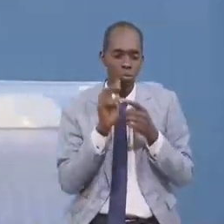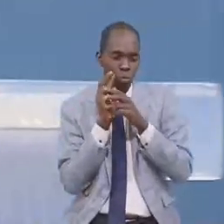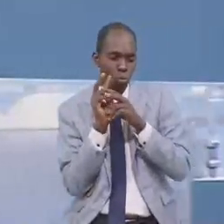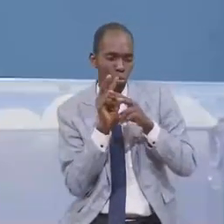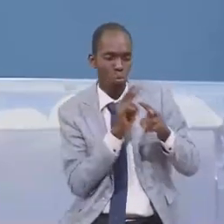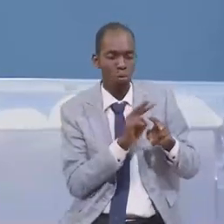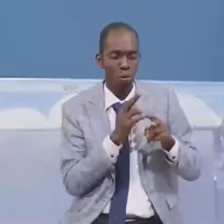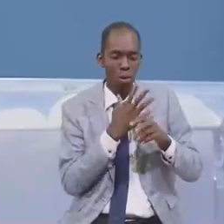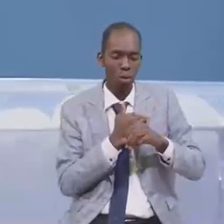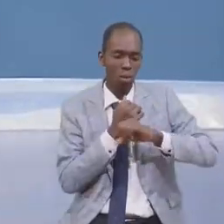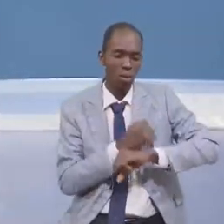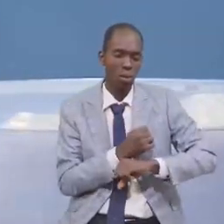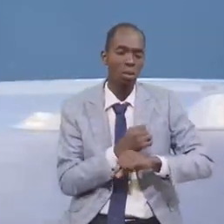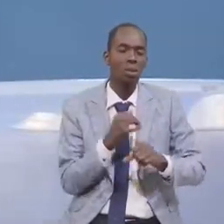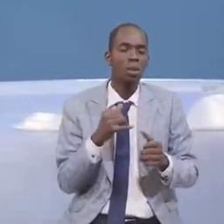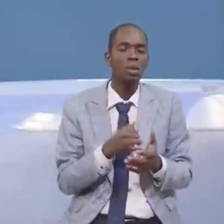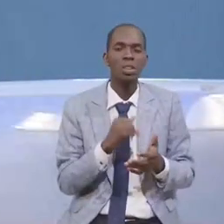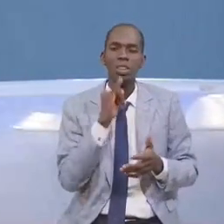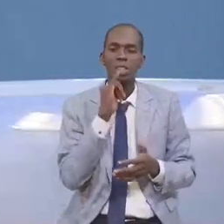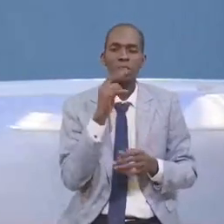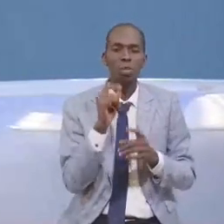les paroles de notre bouche.